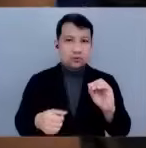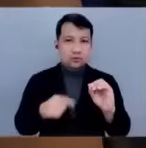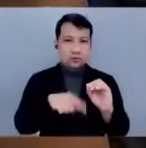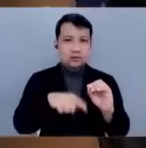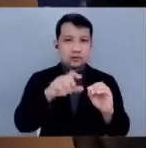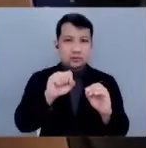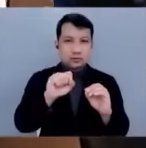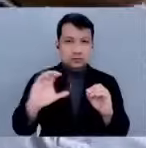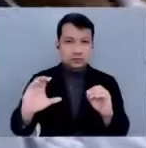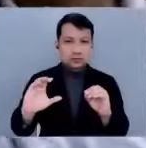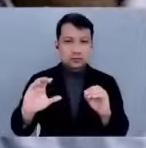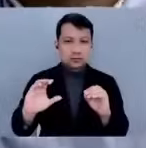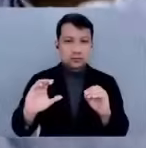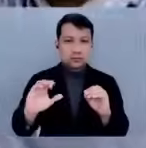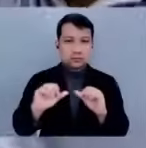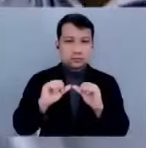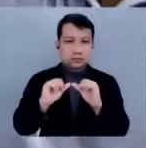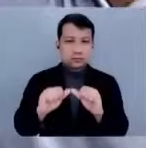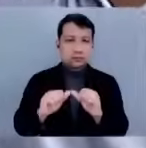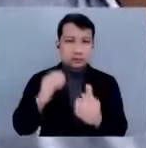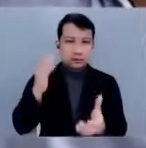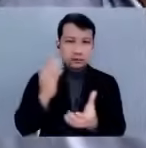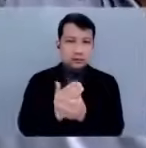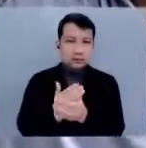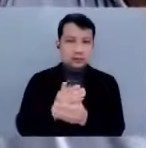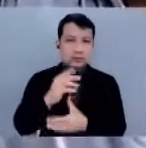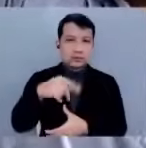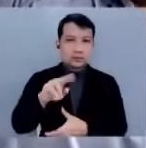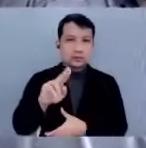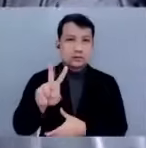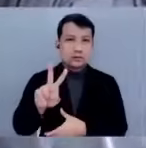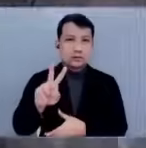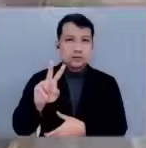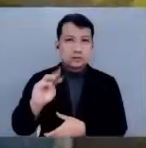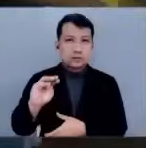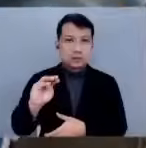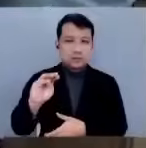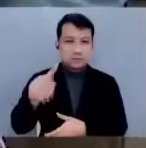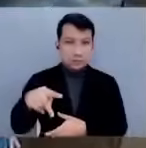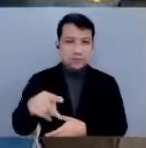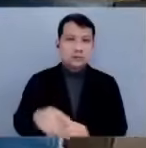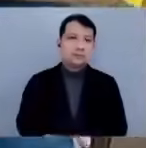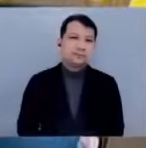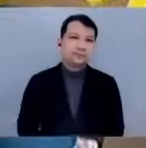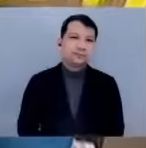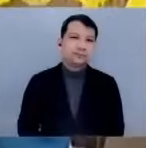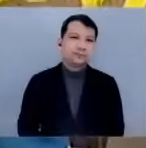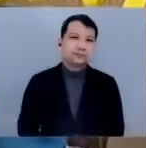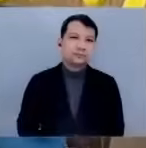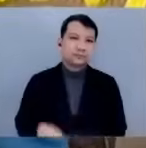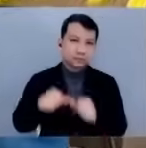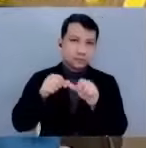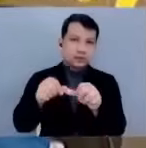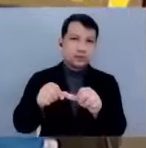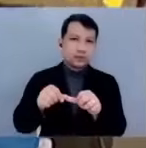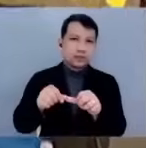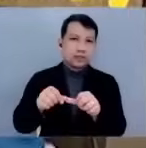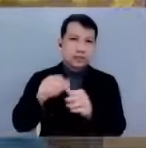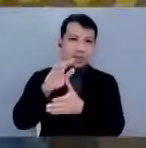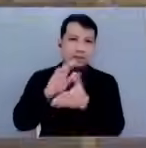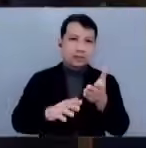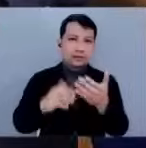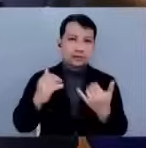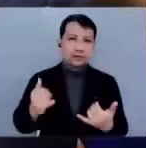para pansamantalang mahinto ang PUV modernization program ng gobyerno. Hindi na kami bibitaw hanggang sa huling talon ng dugo namin. Pagsalaban namin